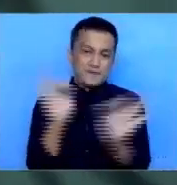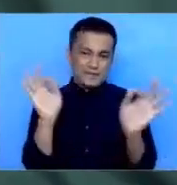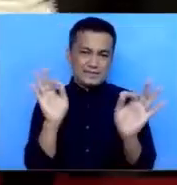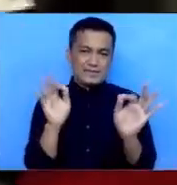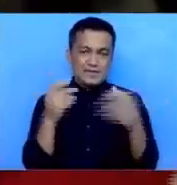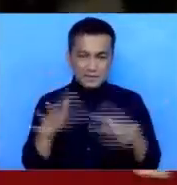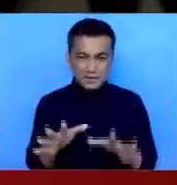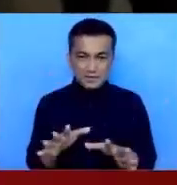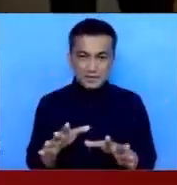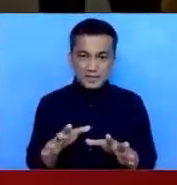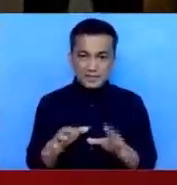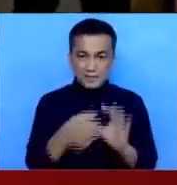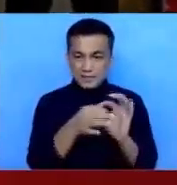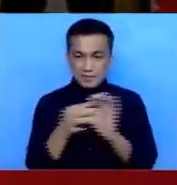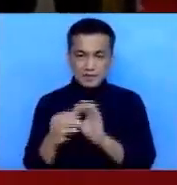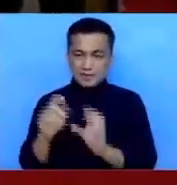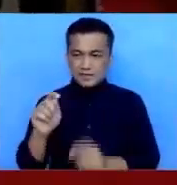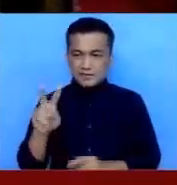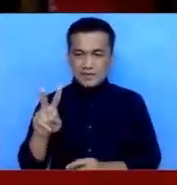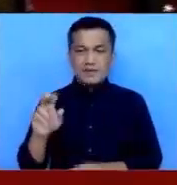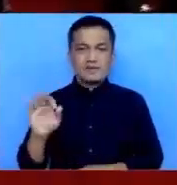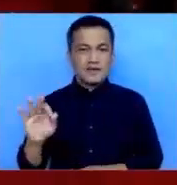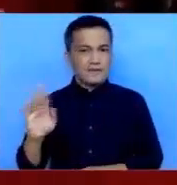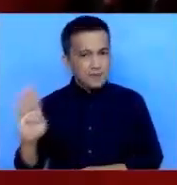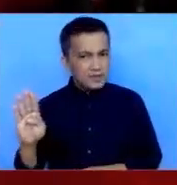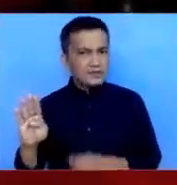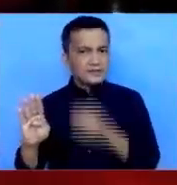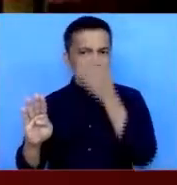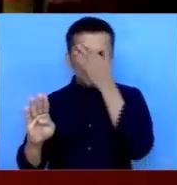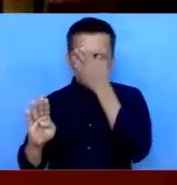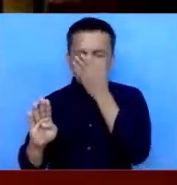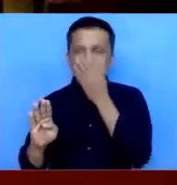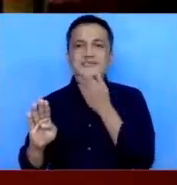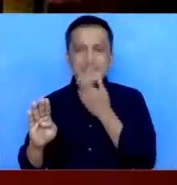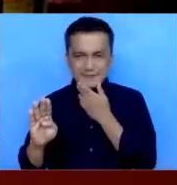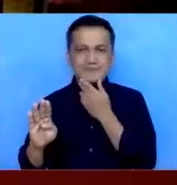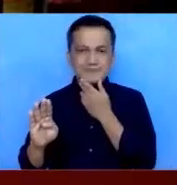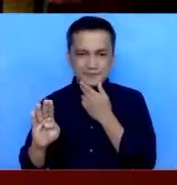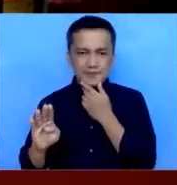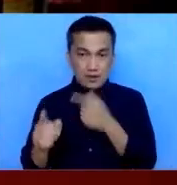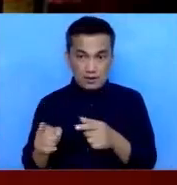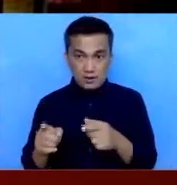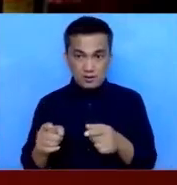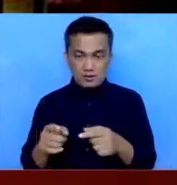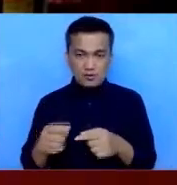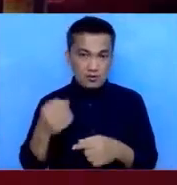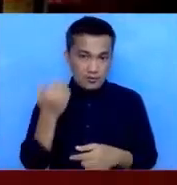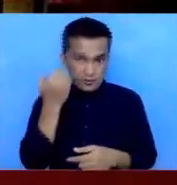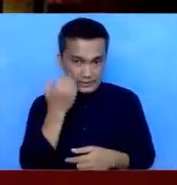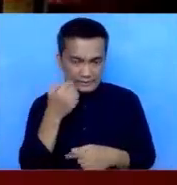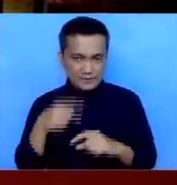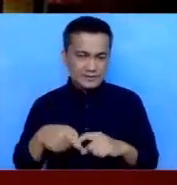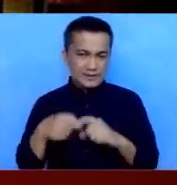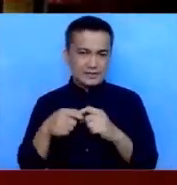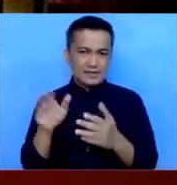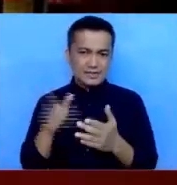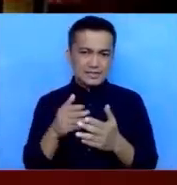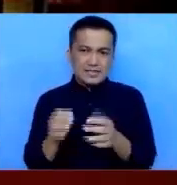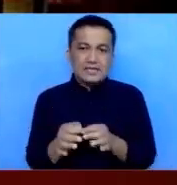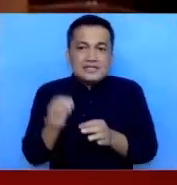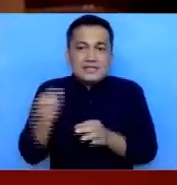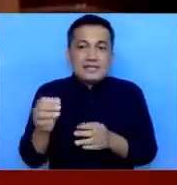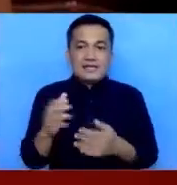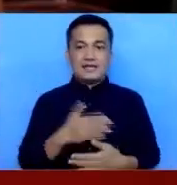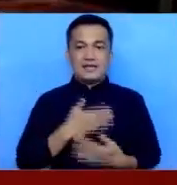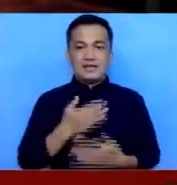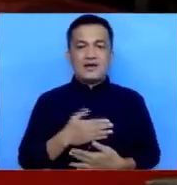pang TV5 sa Facebook. Tarush! At kung nabitin pa sa kantahan, extended ang saya